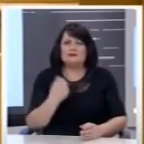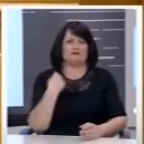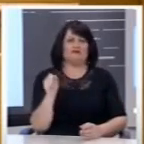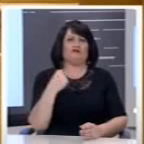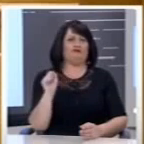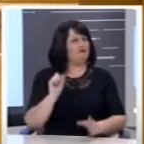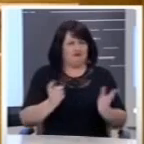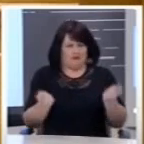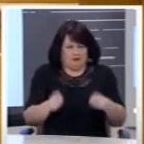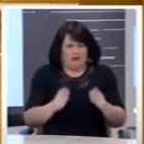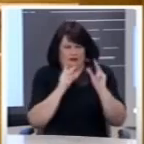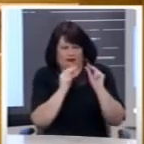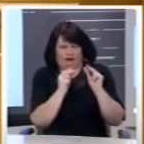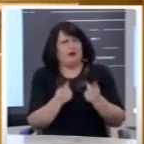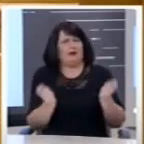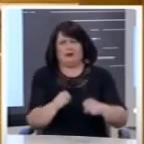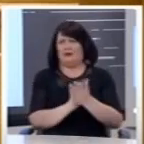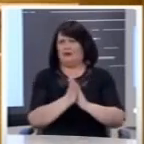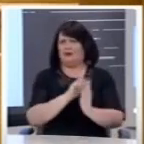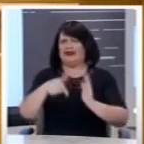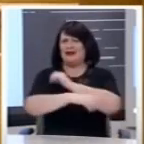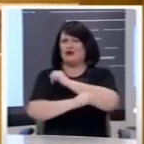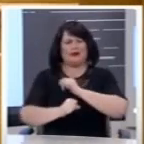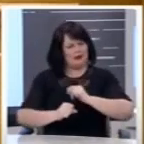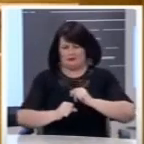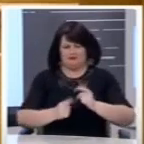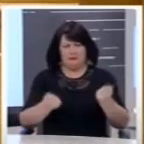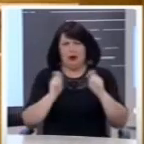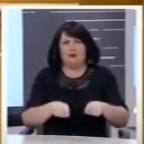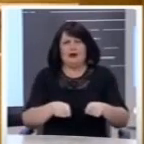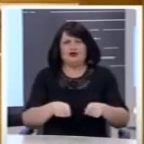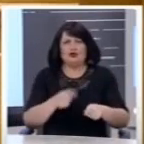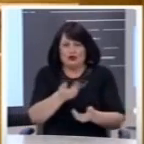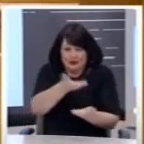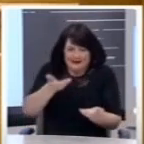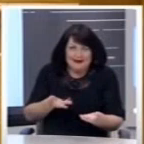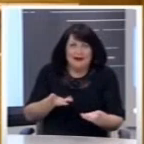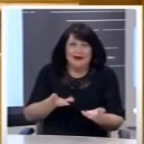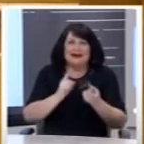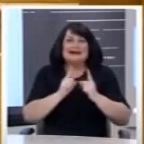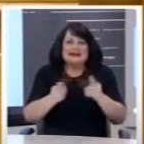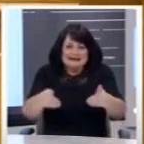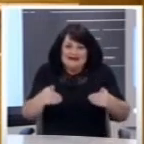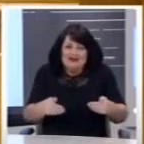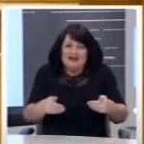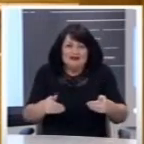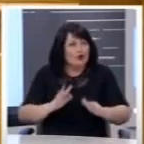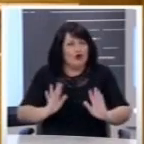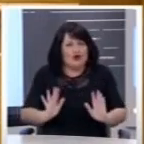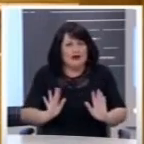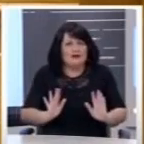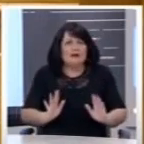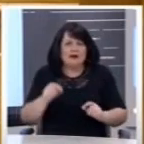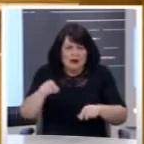αρνήθηκε ότι είχε κάνει τέτοια συζήτηση με τον Γενικό Γραμματέα. Απέσυρε την όποια συμβασική της πρόταση και